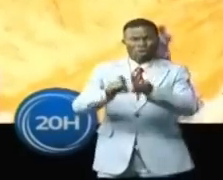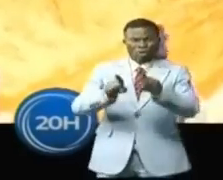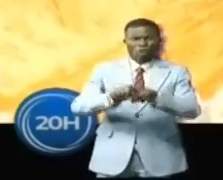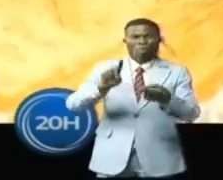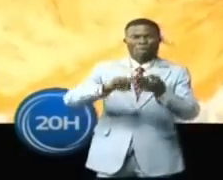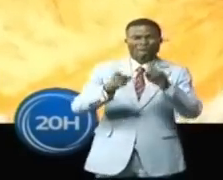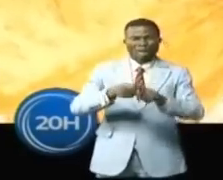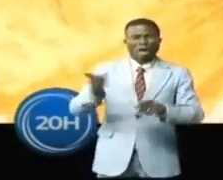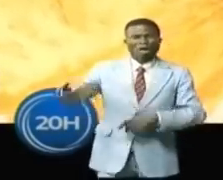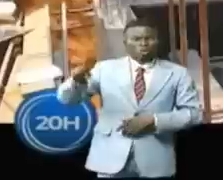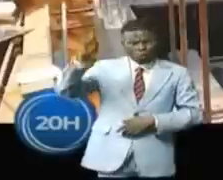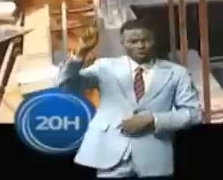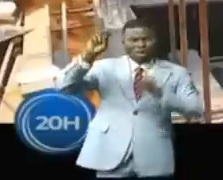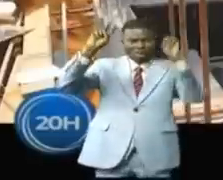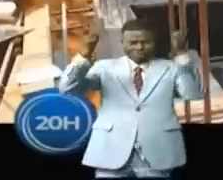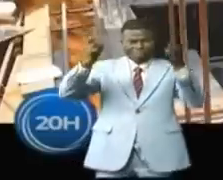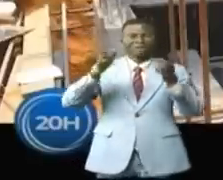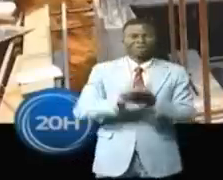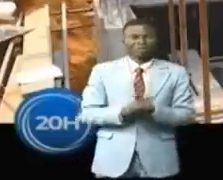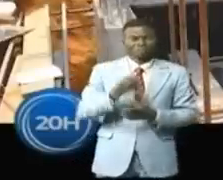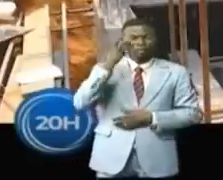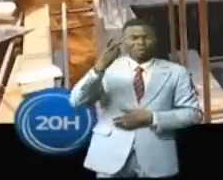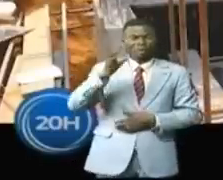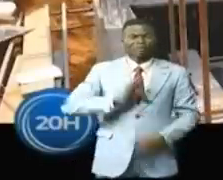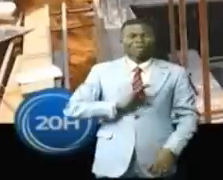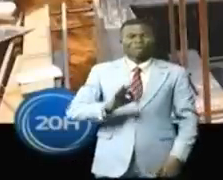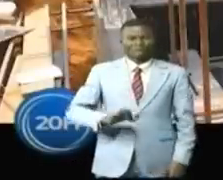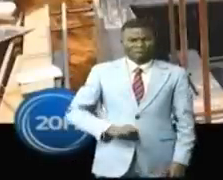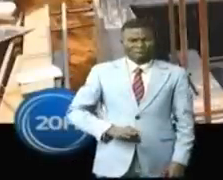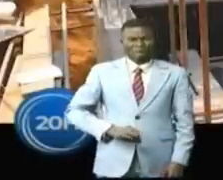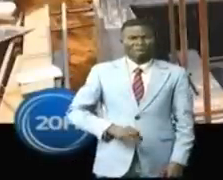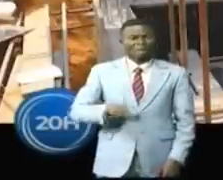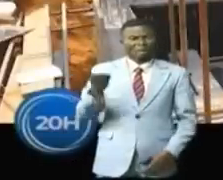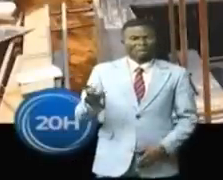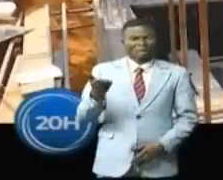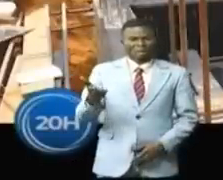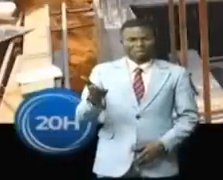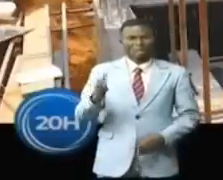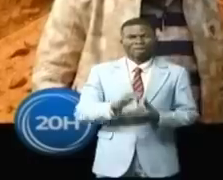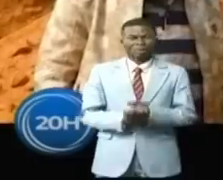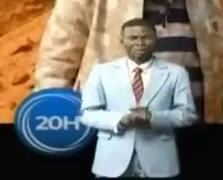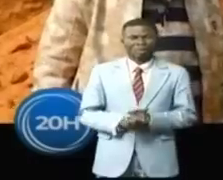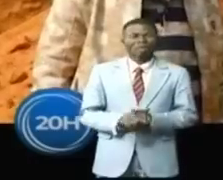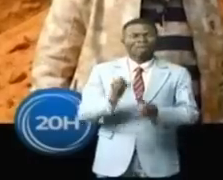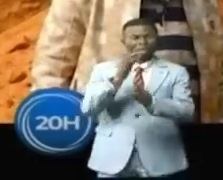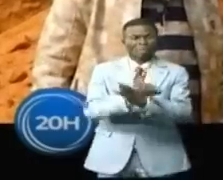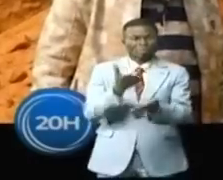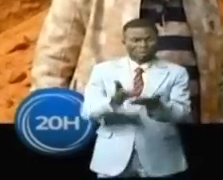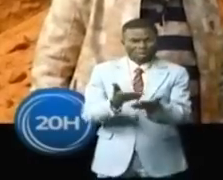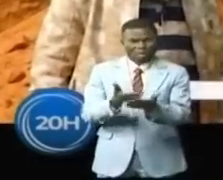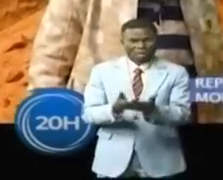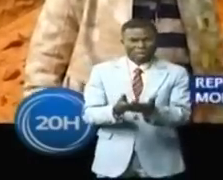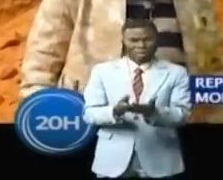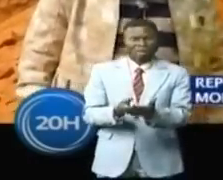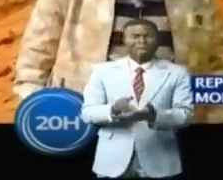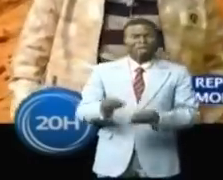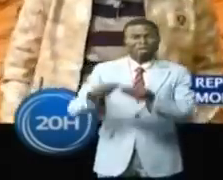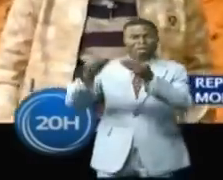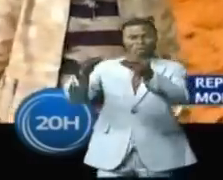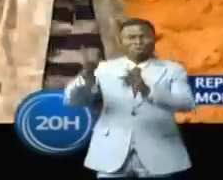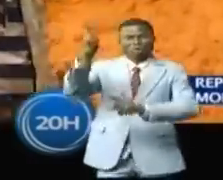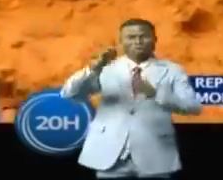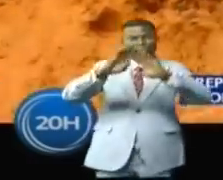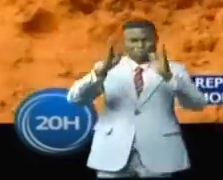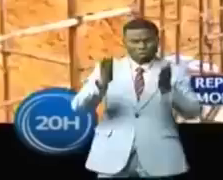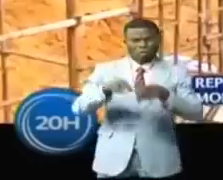la fin. La vision du chef de l'État, Félix-Antoine Tshisekedi, se concrétise, celle de doter la